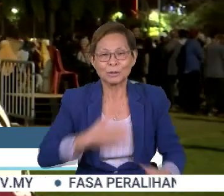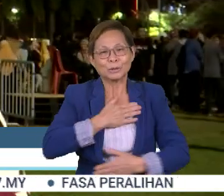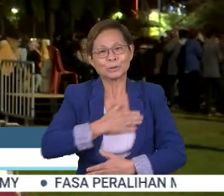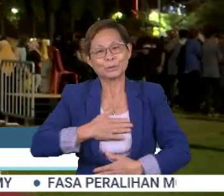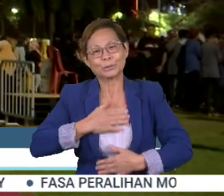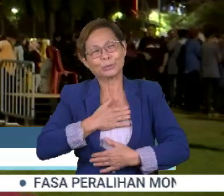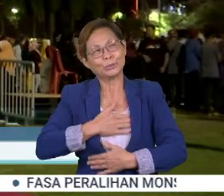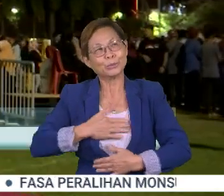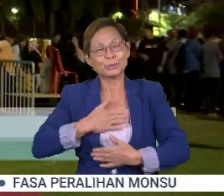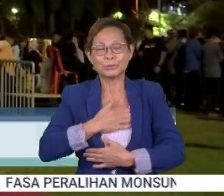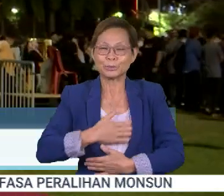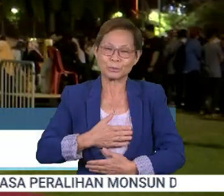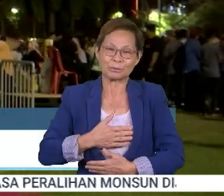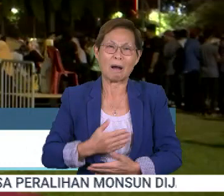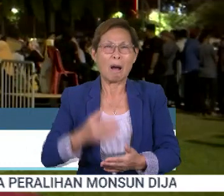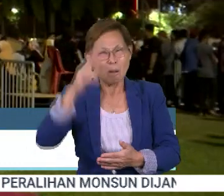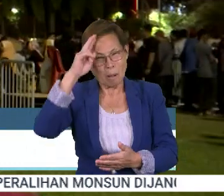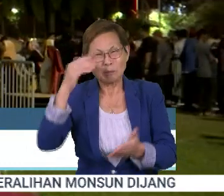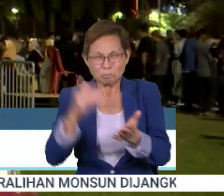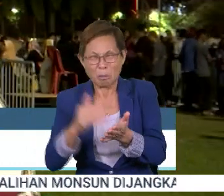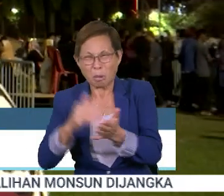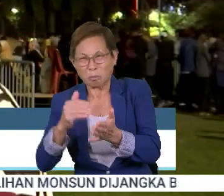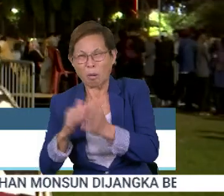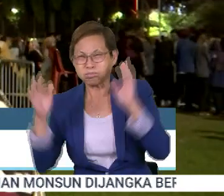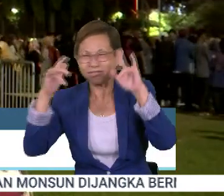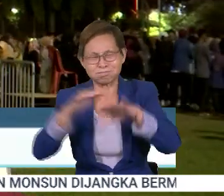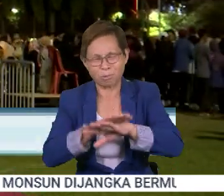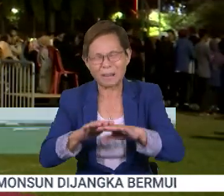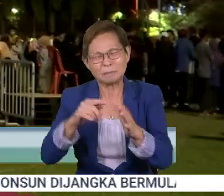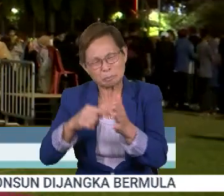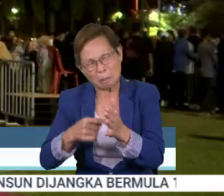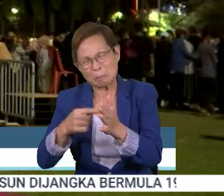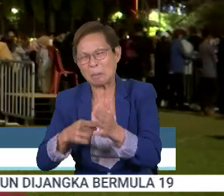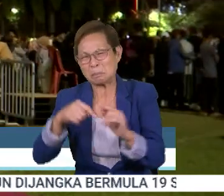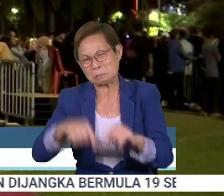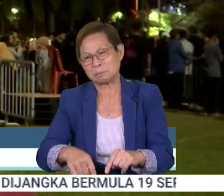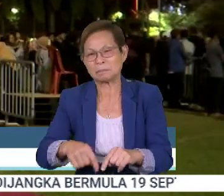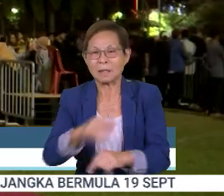Seronoklah, seronok sebab bukan selalu dapat kumpul ramai-ramai, enjoy macam ni.